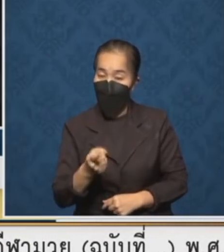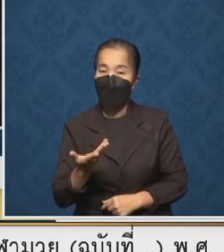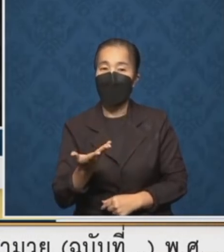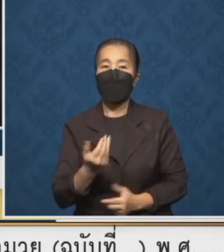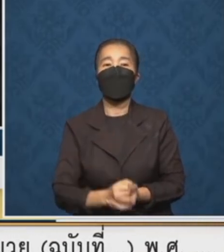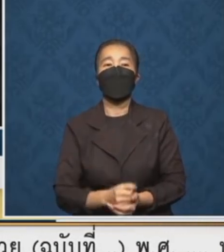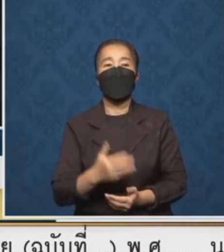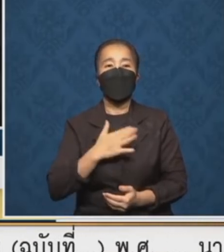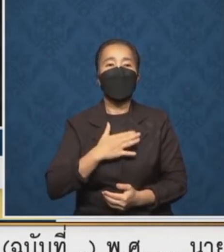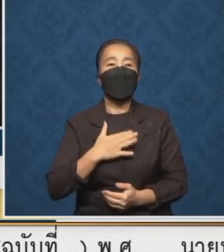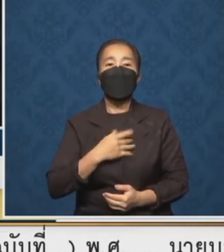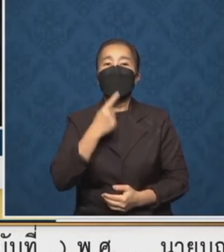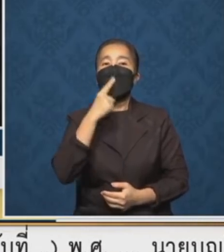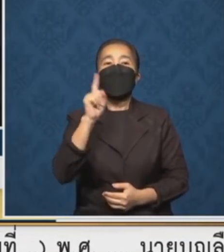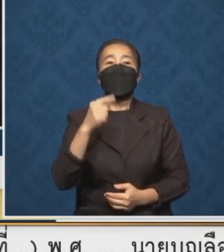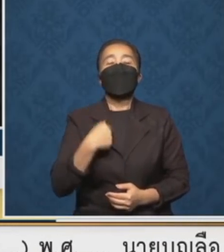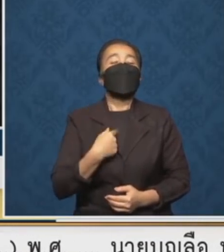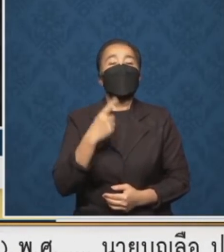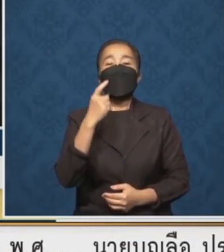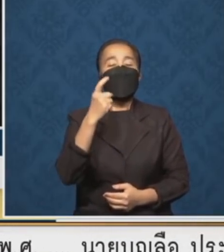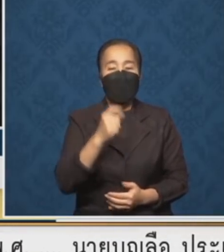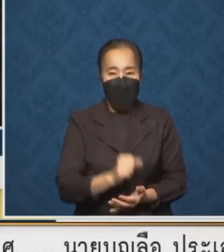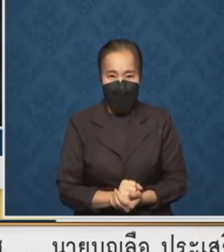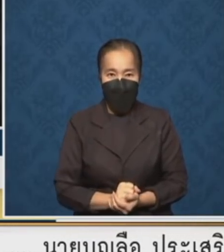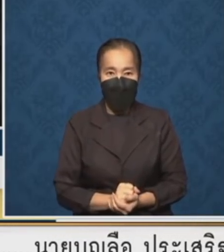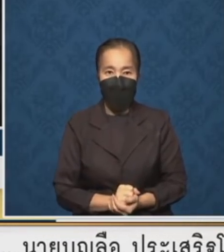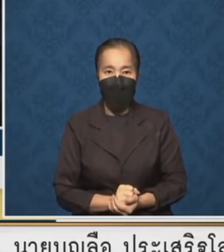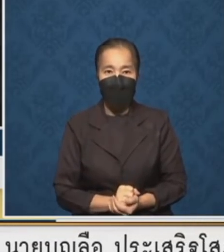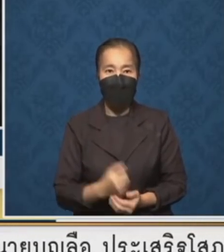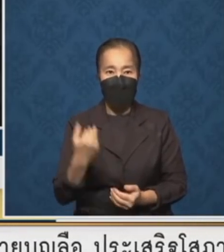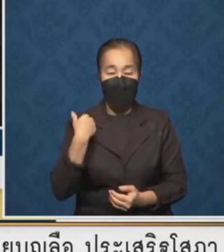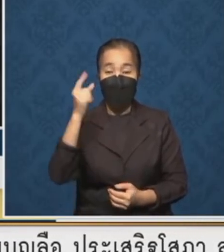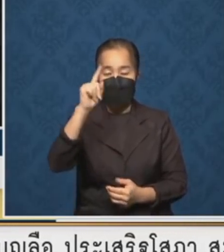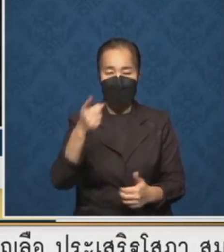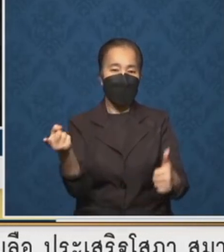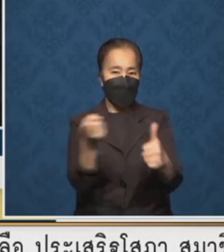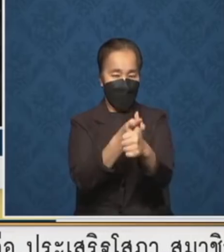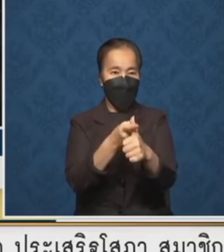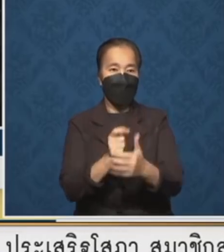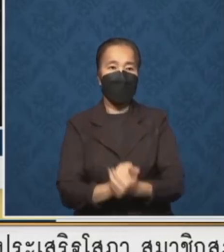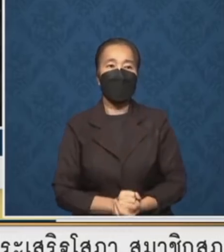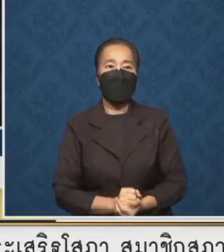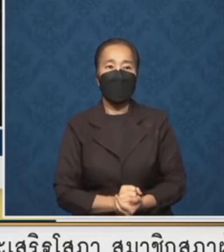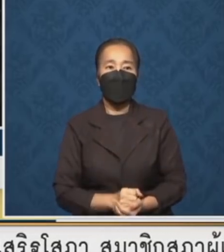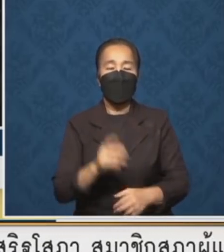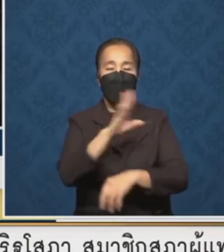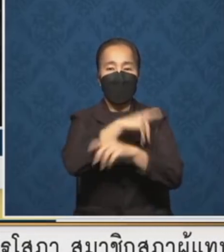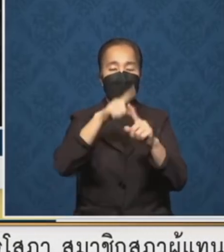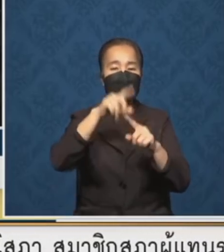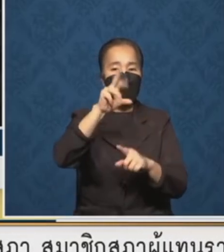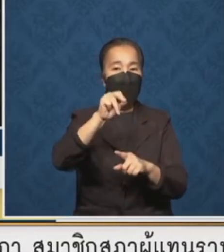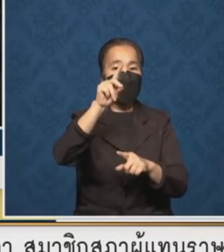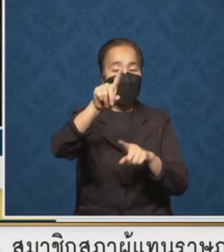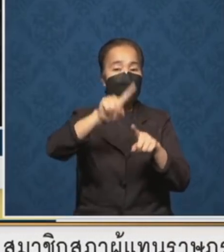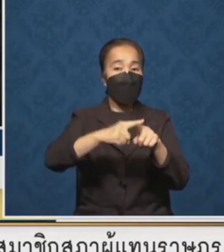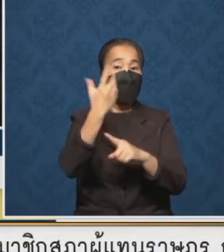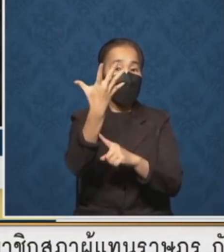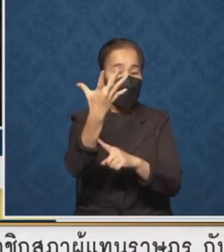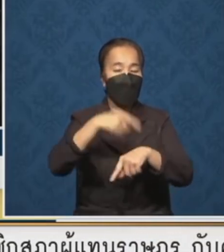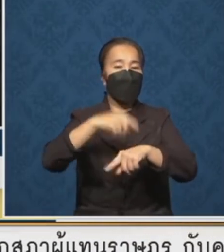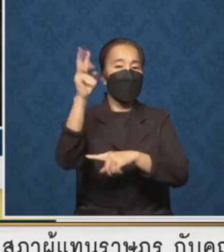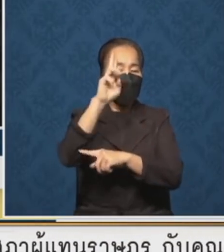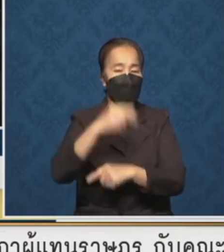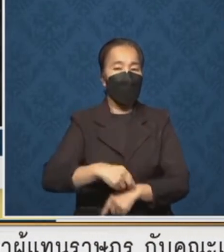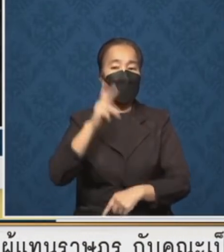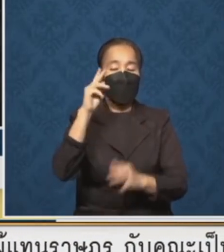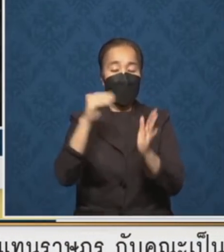มสารฟันไว้เด็กให้ท่านครับหาคดีมาให้ท่านฟ้องคดีแรกครับวันที่31พฤษภาครับตอนกลางวันกทม.ออกประก